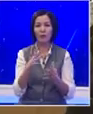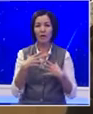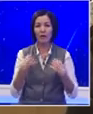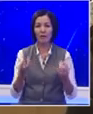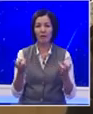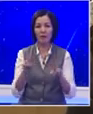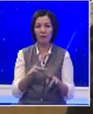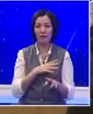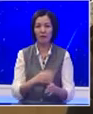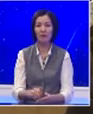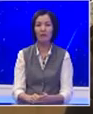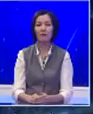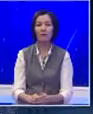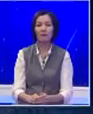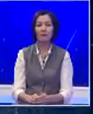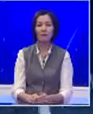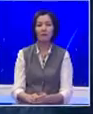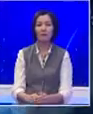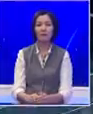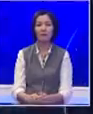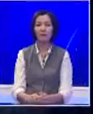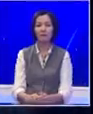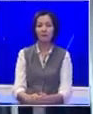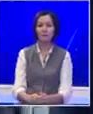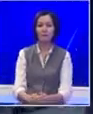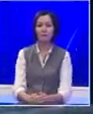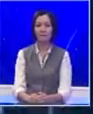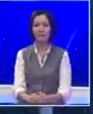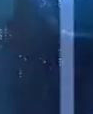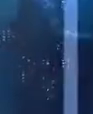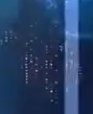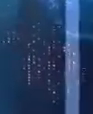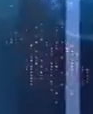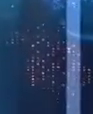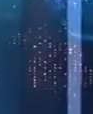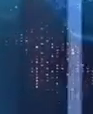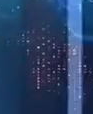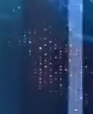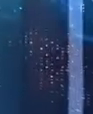арамызда аман жүр. Құрманжан Қасымжанұлы, Аманжол Жомартұлы, Жетісу арнасы.